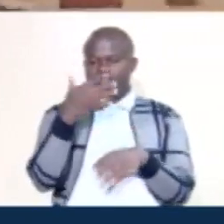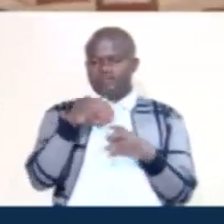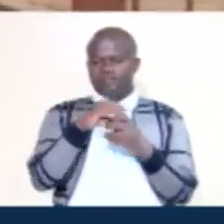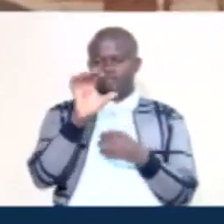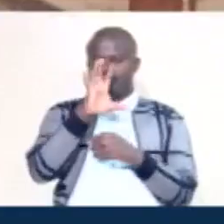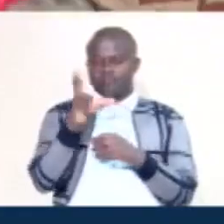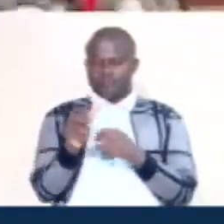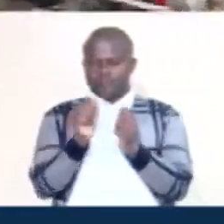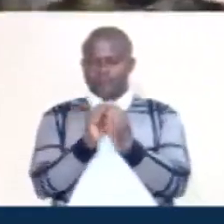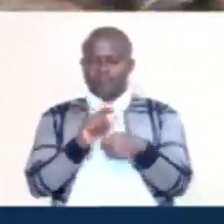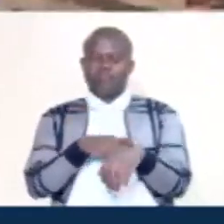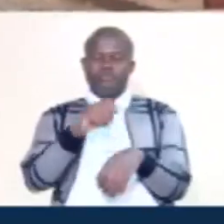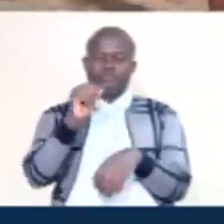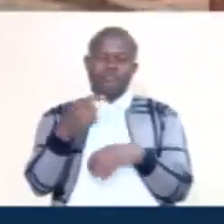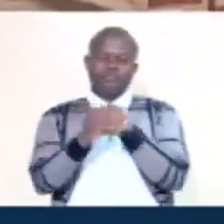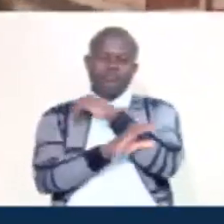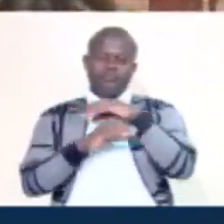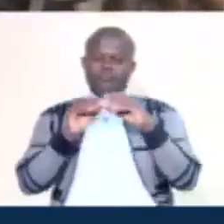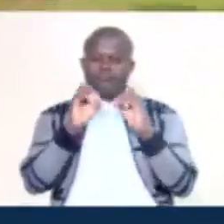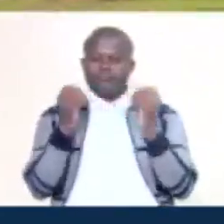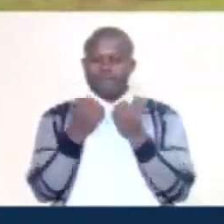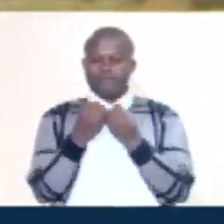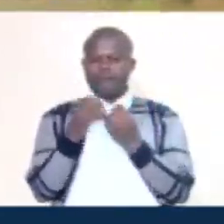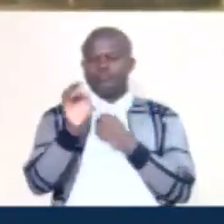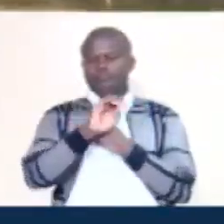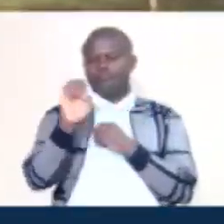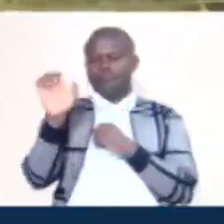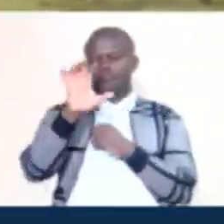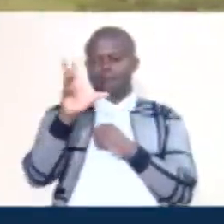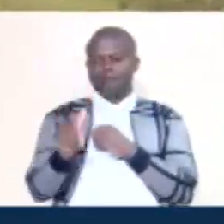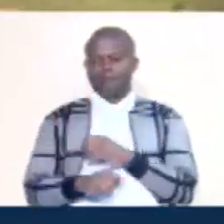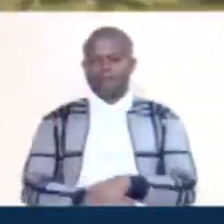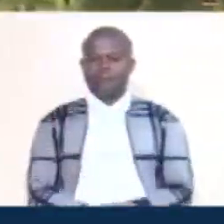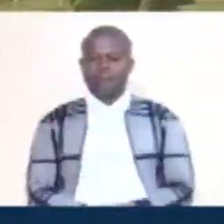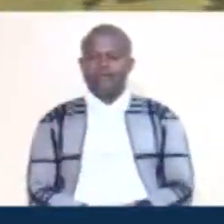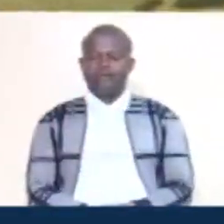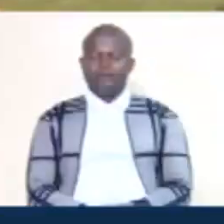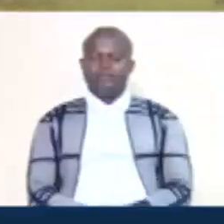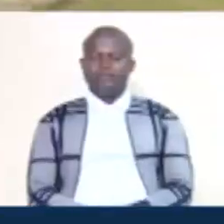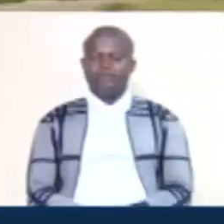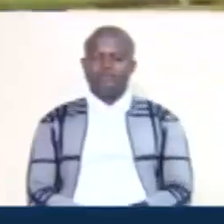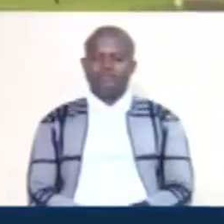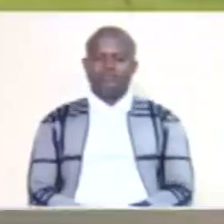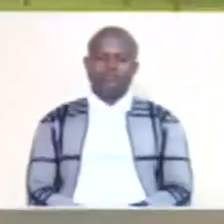Afurika no ku mwanya wa mbere mu bihugu bigize umuryango wa Afurika y'Iburasirazuba Jean Paul Turatsinze i Kigali